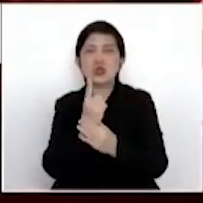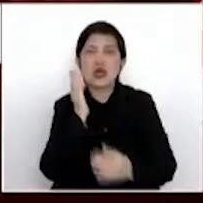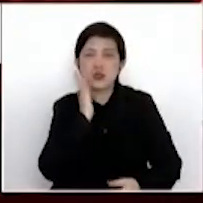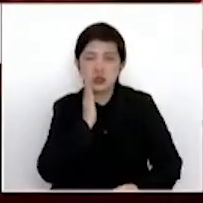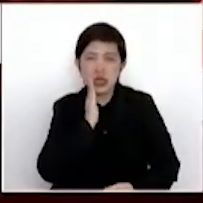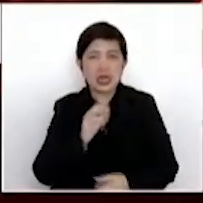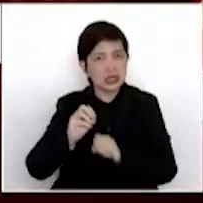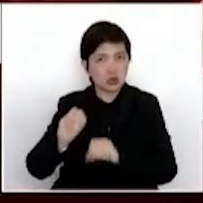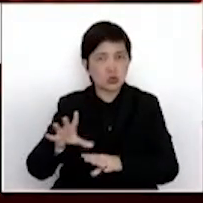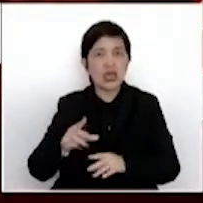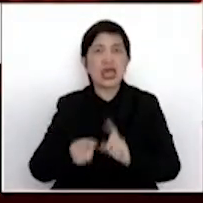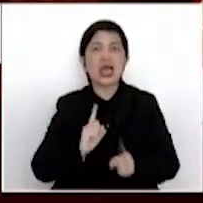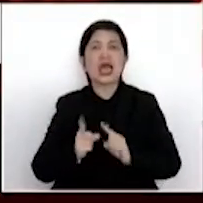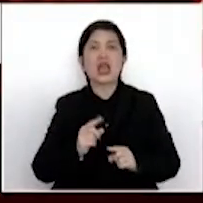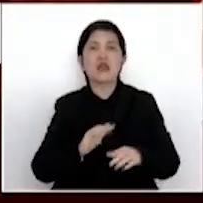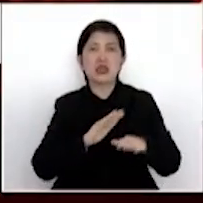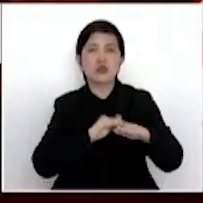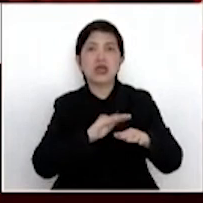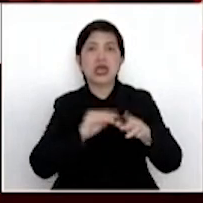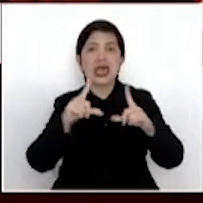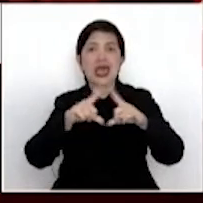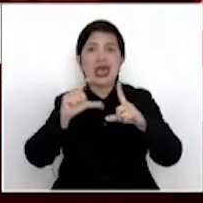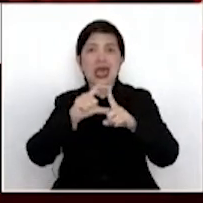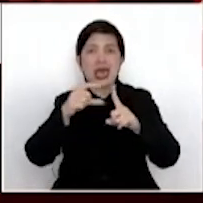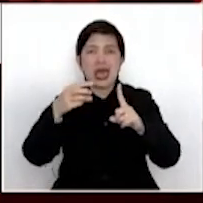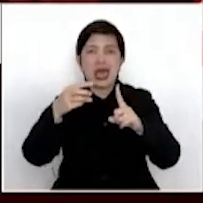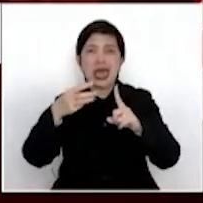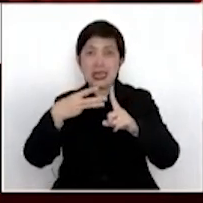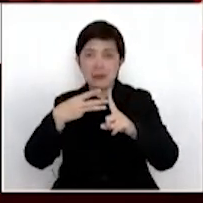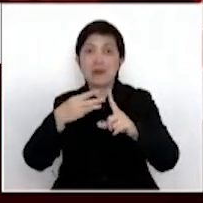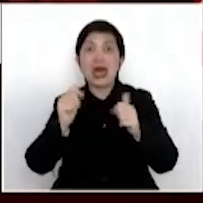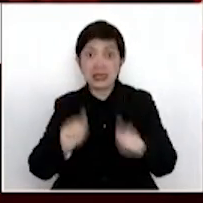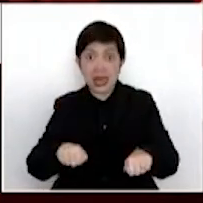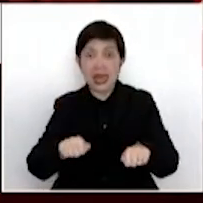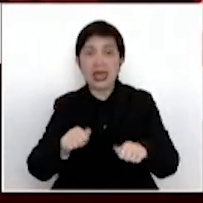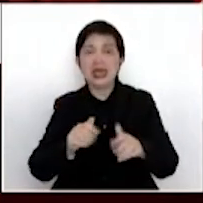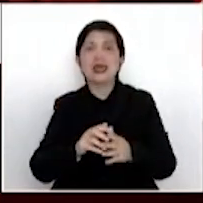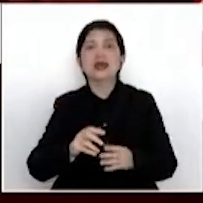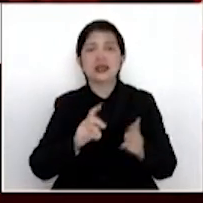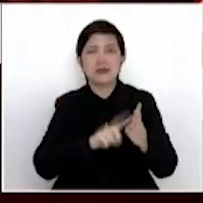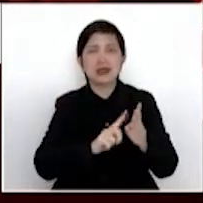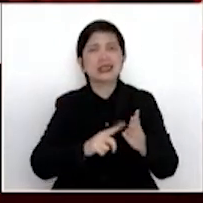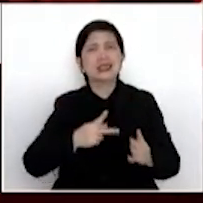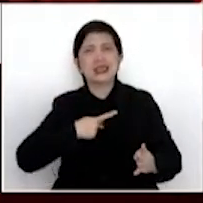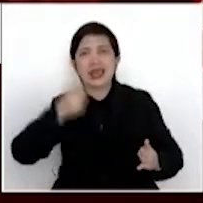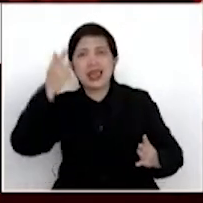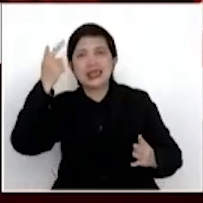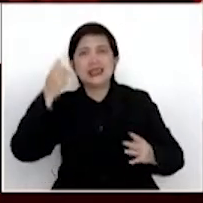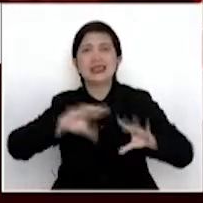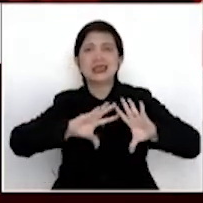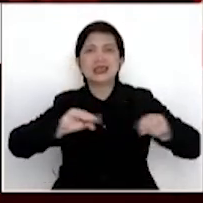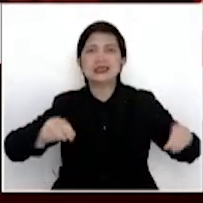bila adab itu sudah timbul dan yang keempat Mari kita berlatih untuk bekerja sama secara